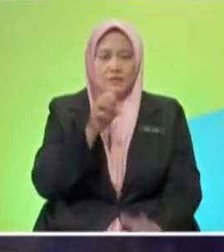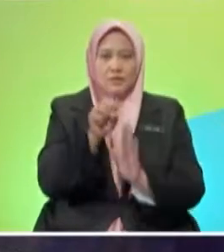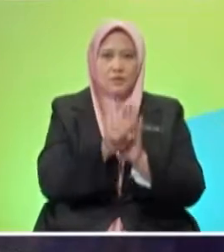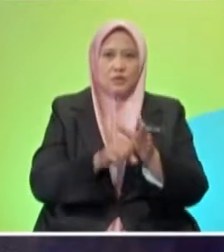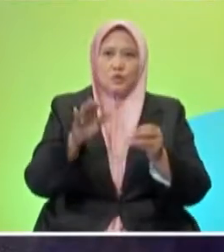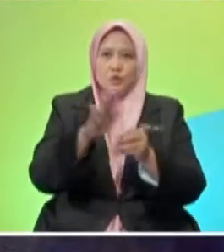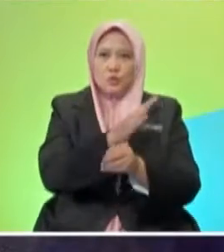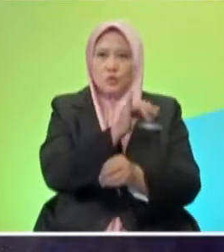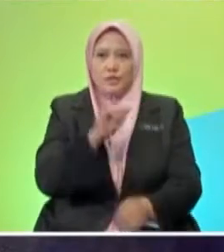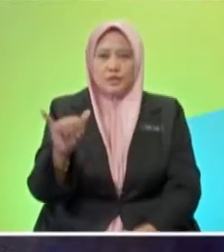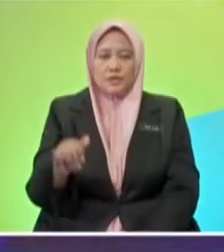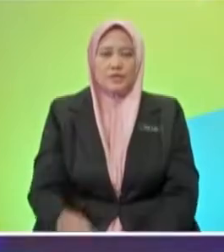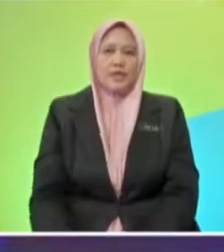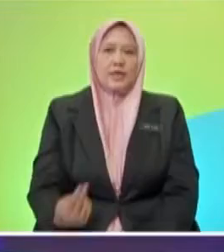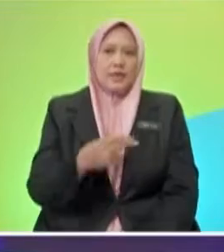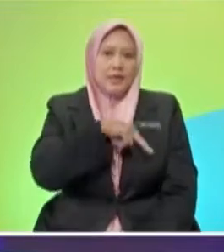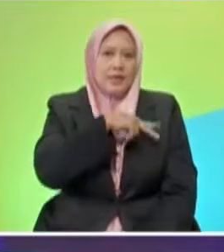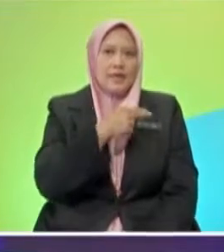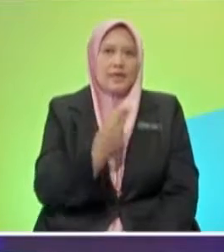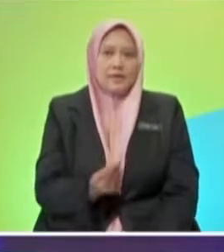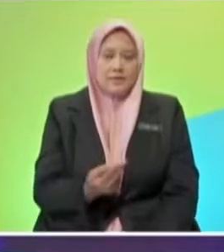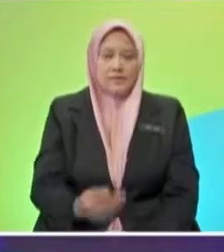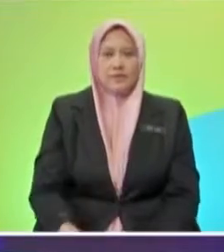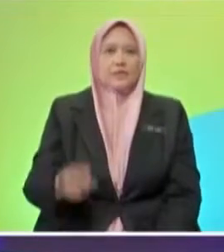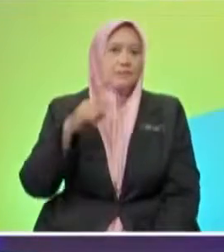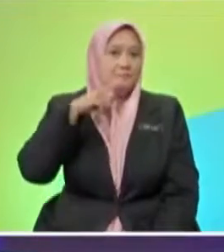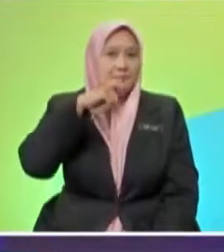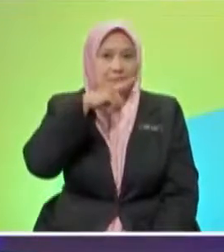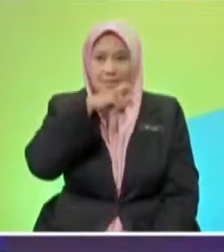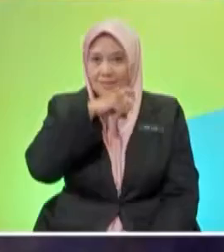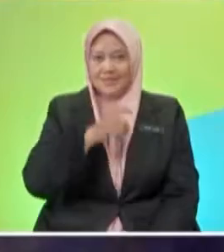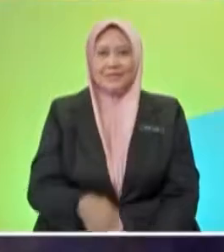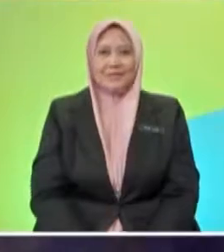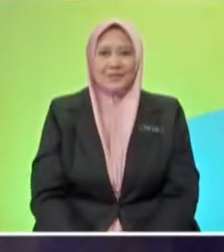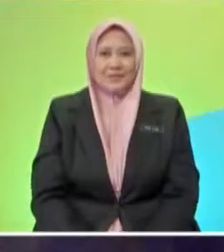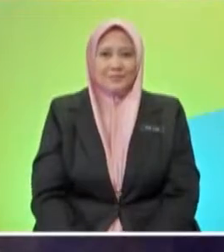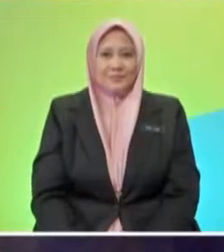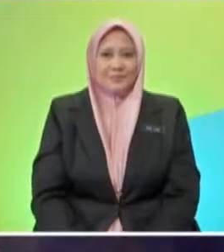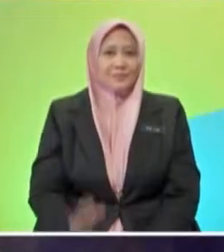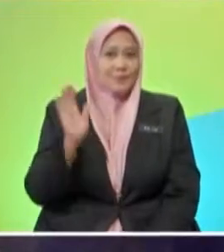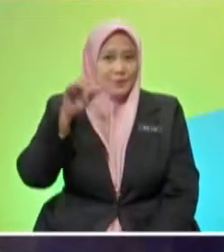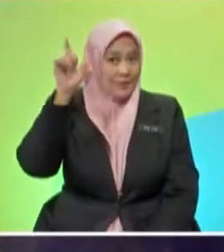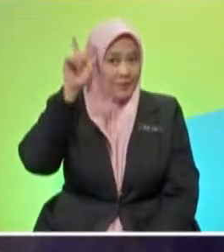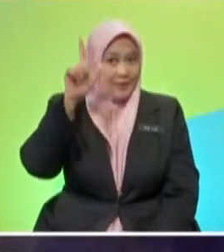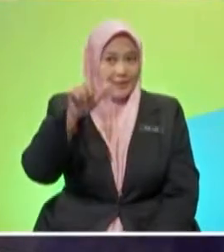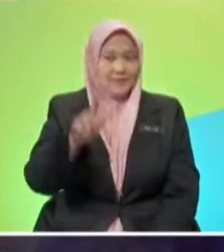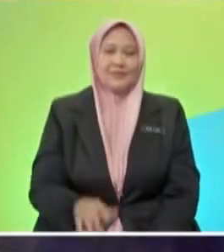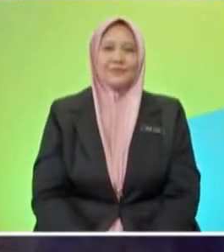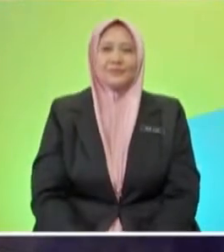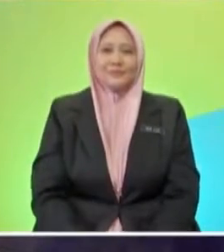sebetulnya atau kurang betul mysara sebetulnya tuh Chingu Bagaimana jawabannya SMA